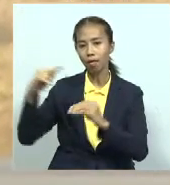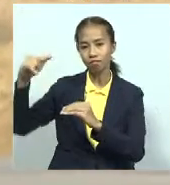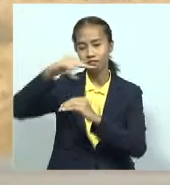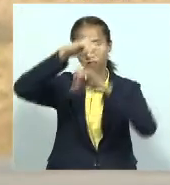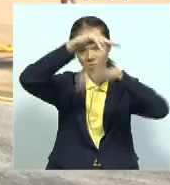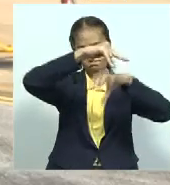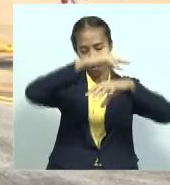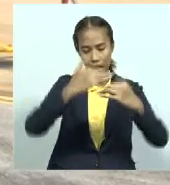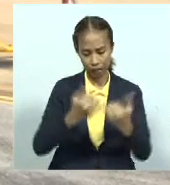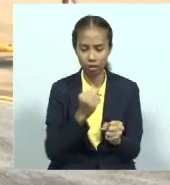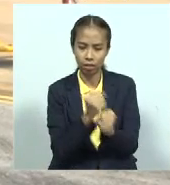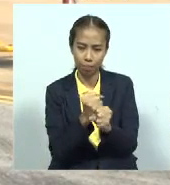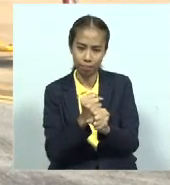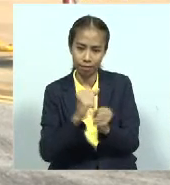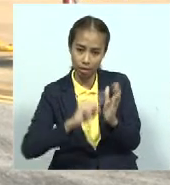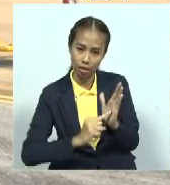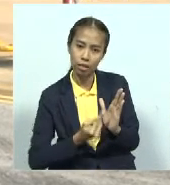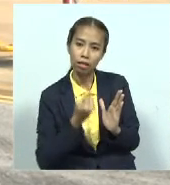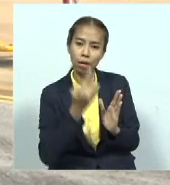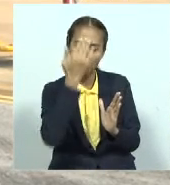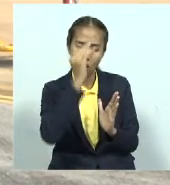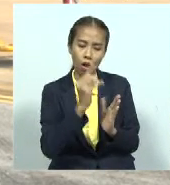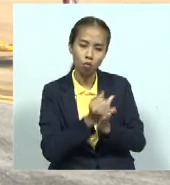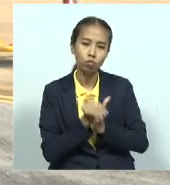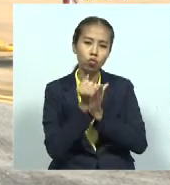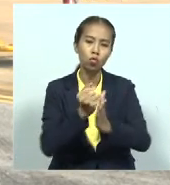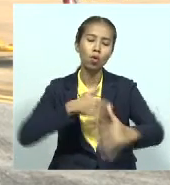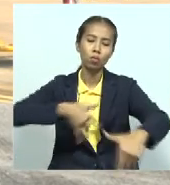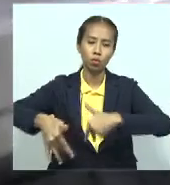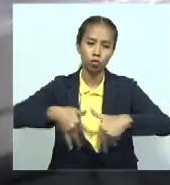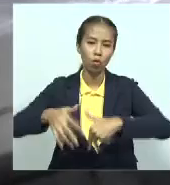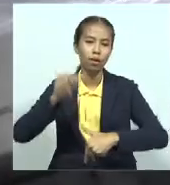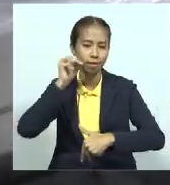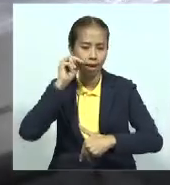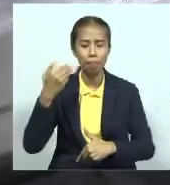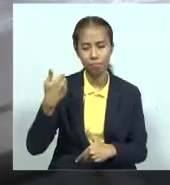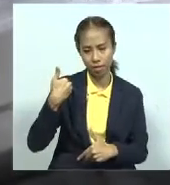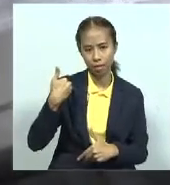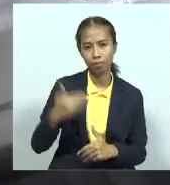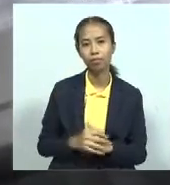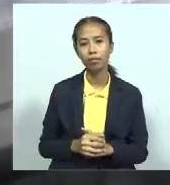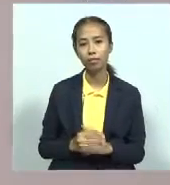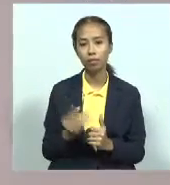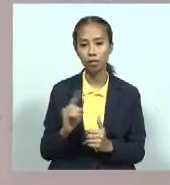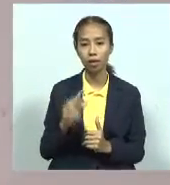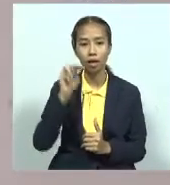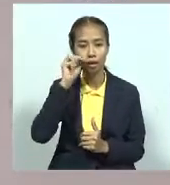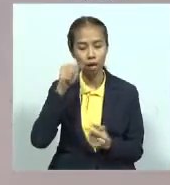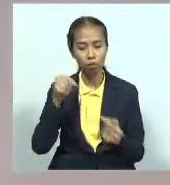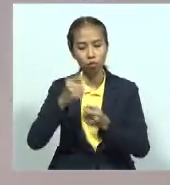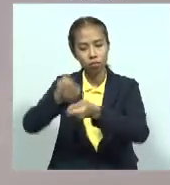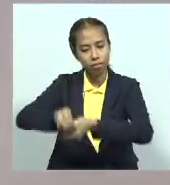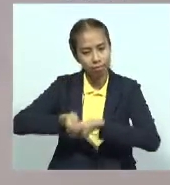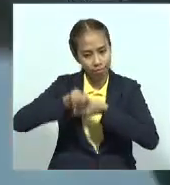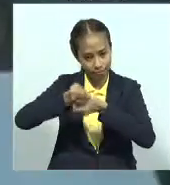งได้มีการเริ่มต้นนะครับทำฝนหลวงเพื่อช่วยเหลือประชาชนให้มีน้ำใช้ในการอุปโภคและบริโภครวมทั้งน้ำสำหรับการเพาะป